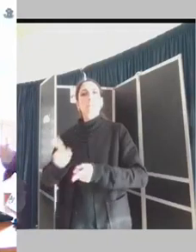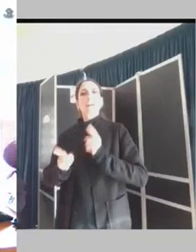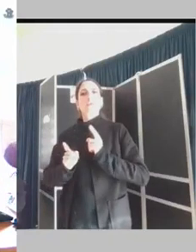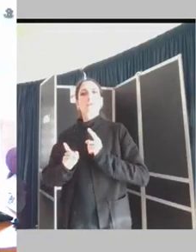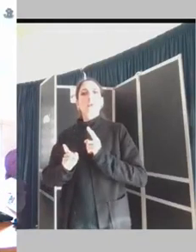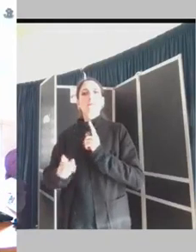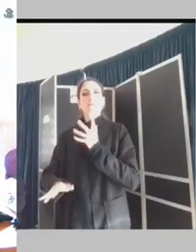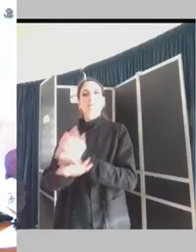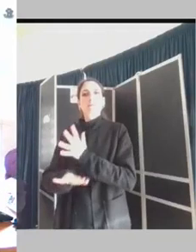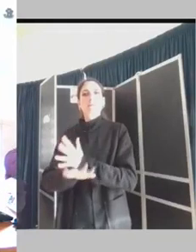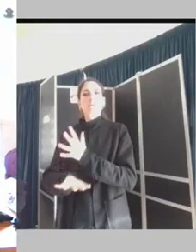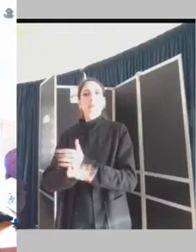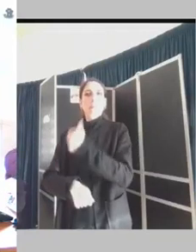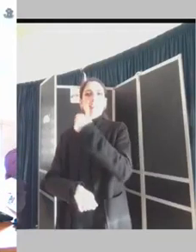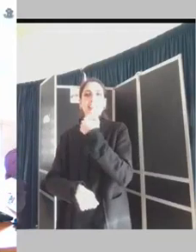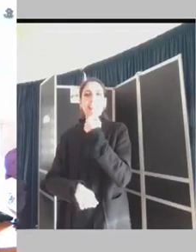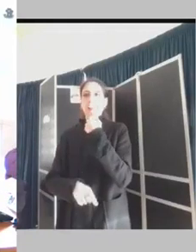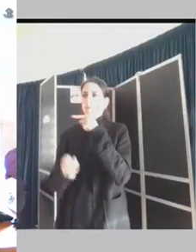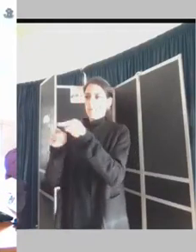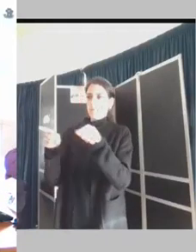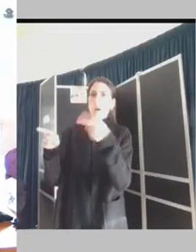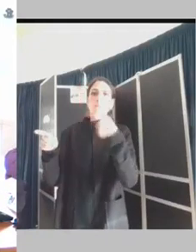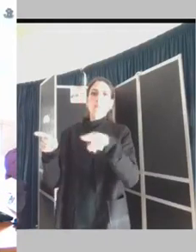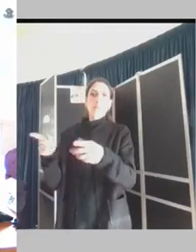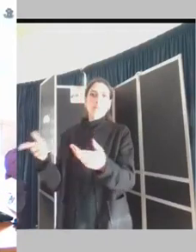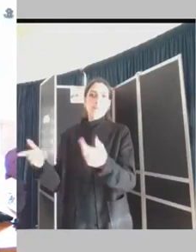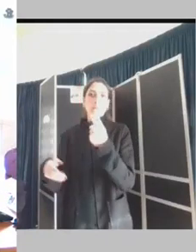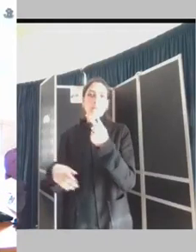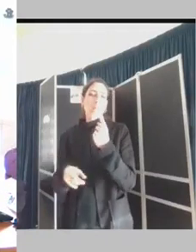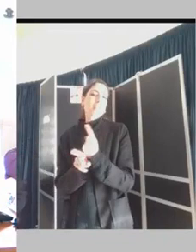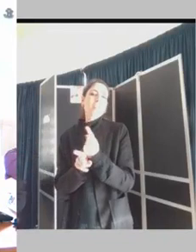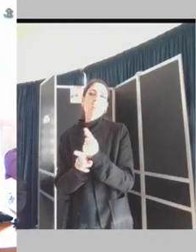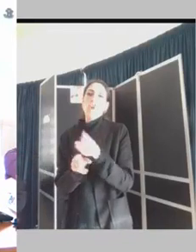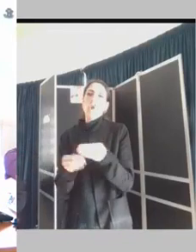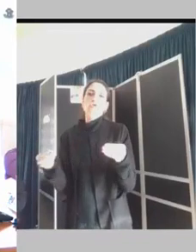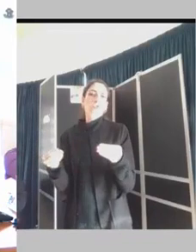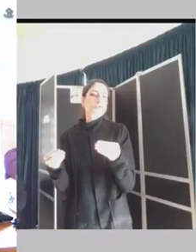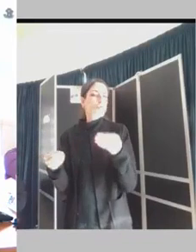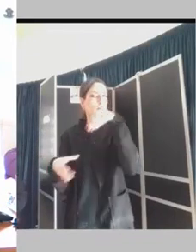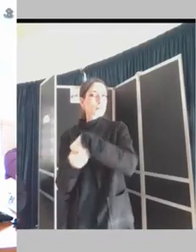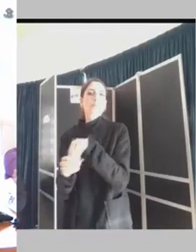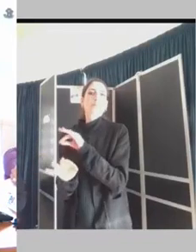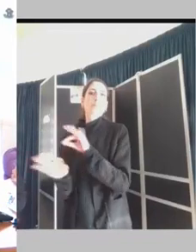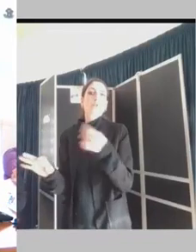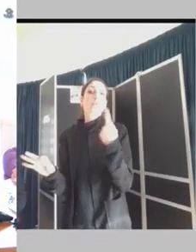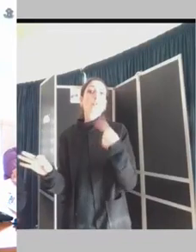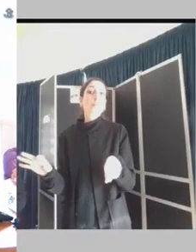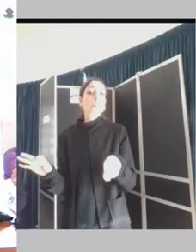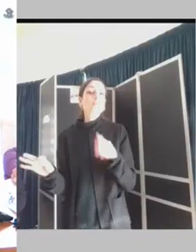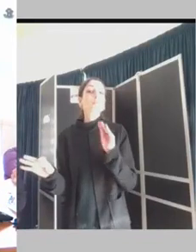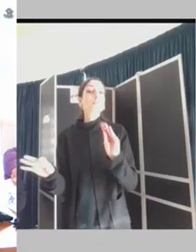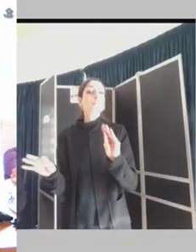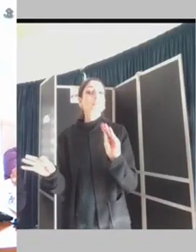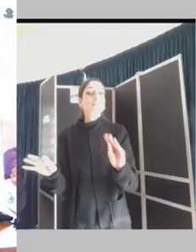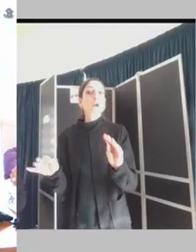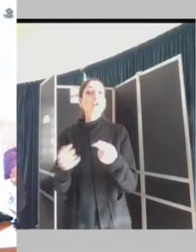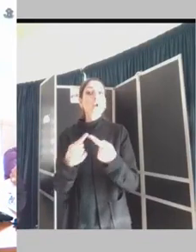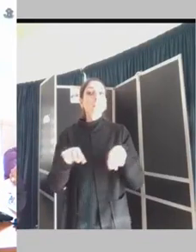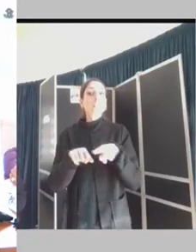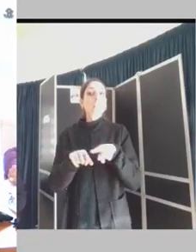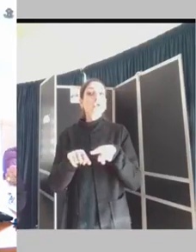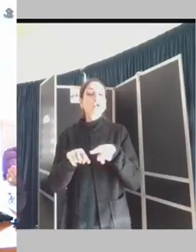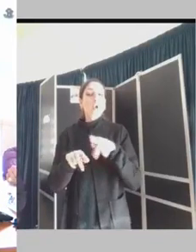viene fatta al Consiglio Comunale, che oggi non è così. Abbiamo fatto anche una verifica, abbiamo verificato che le